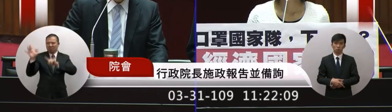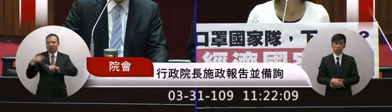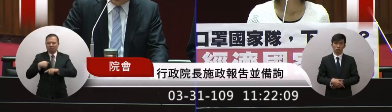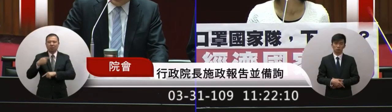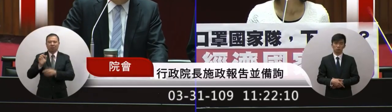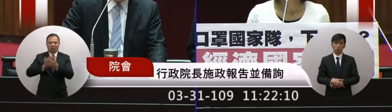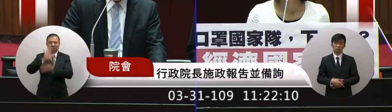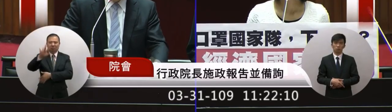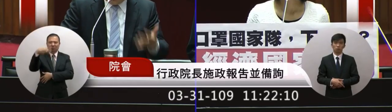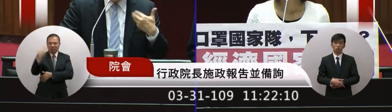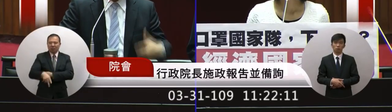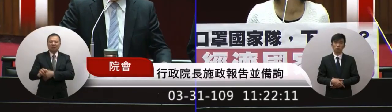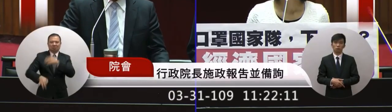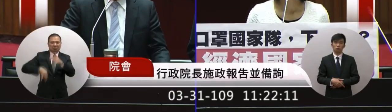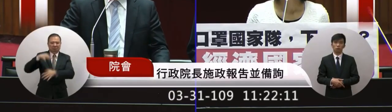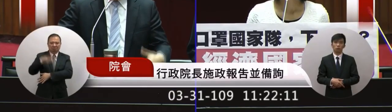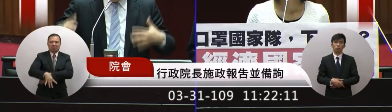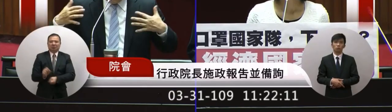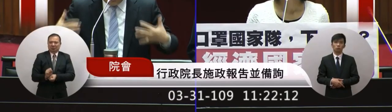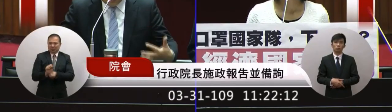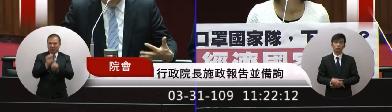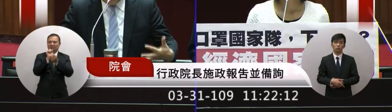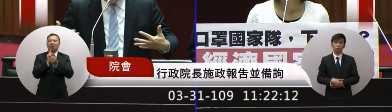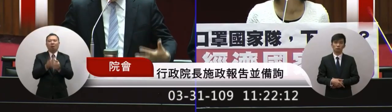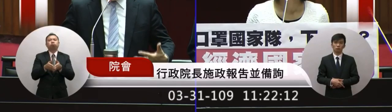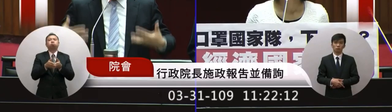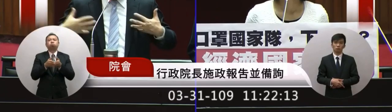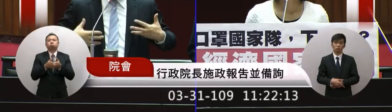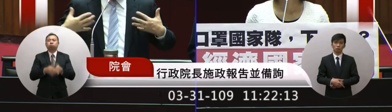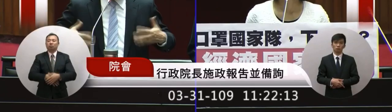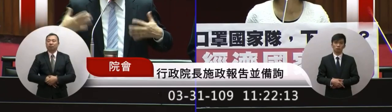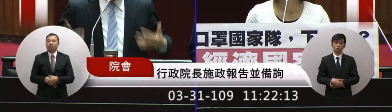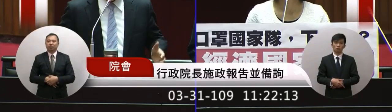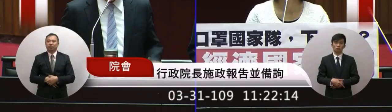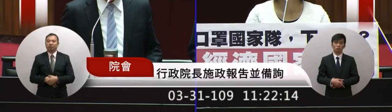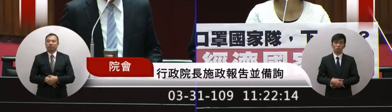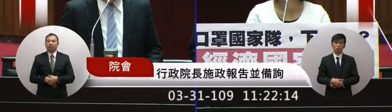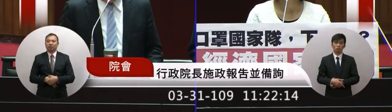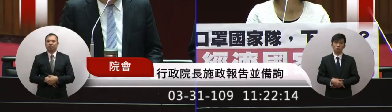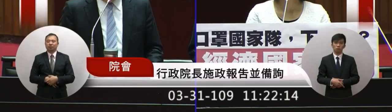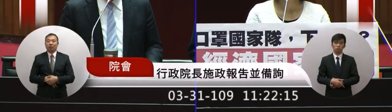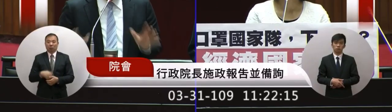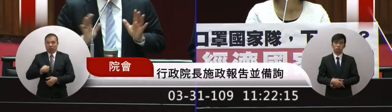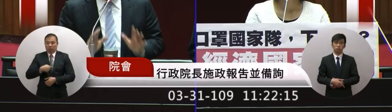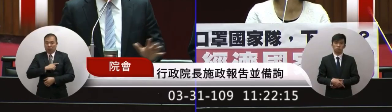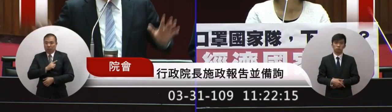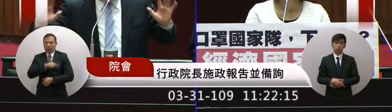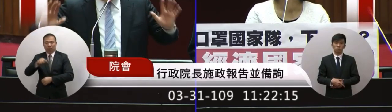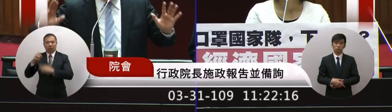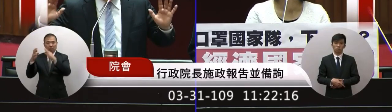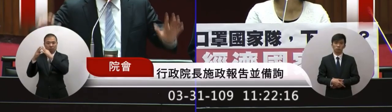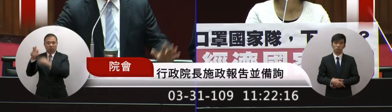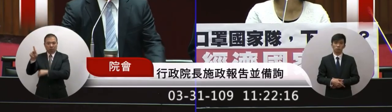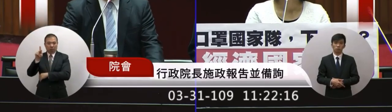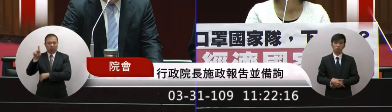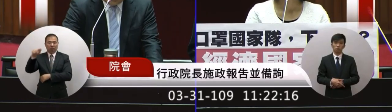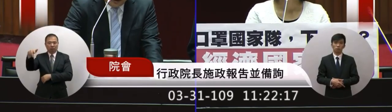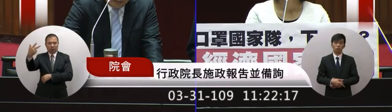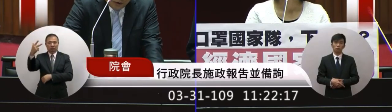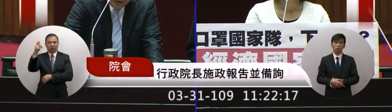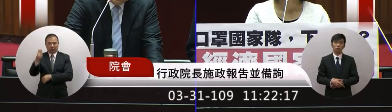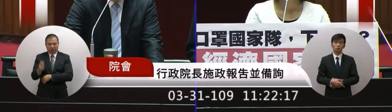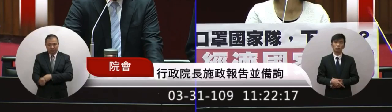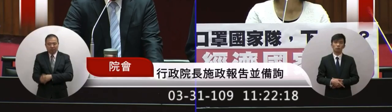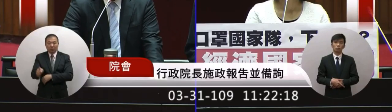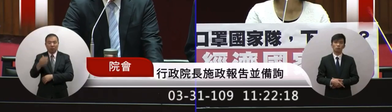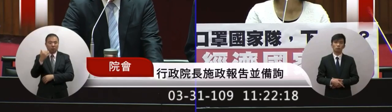刚才指教说的这样，所以后会另外我们有7000亿的贷款，所以整个以国家经济